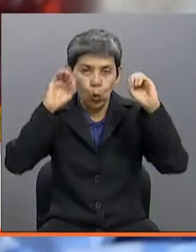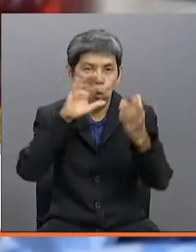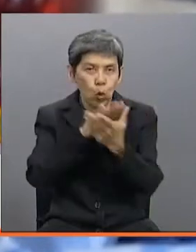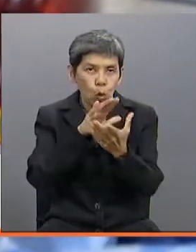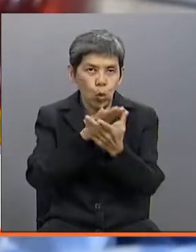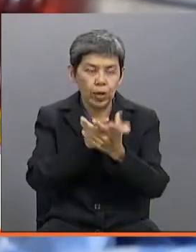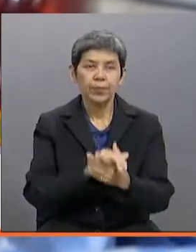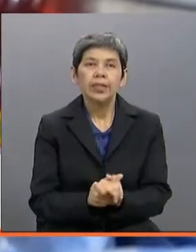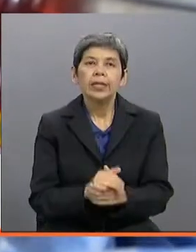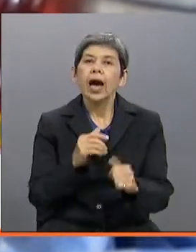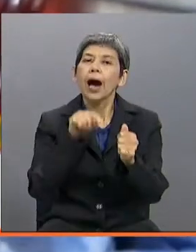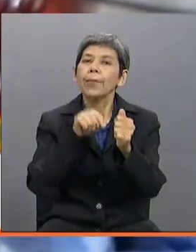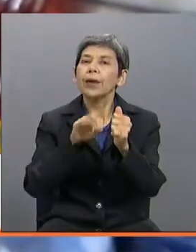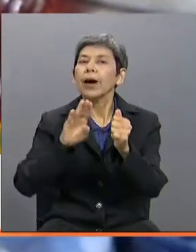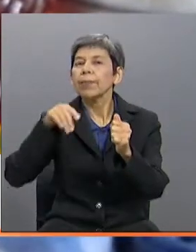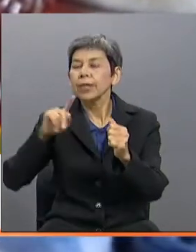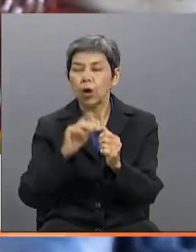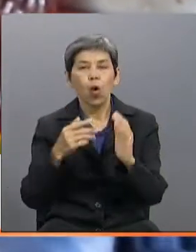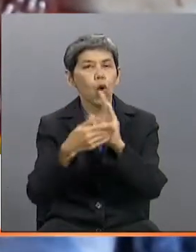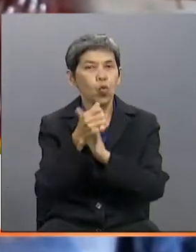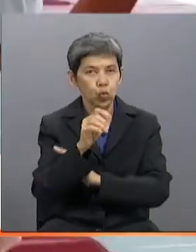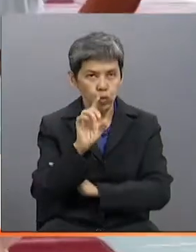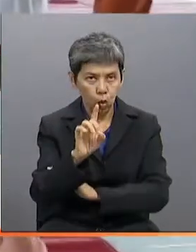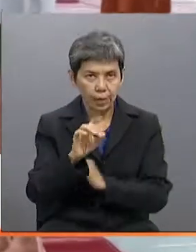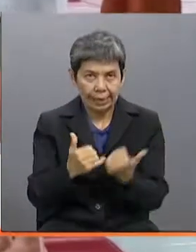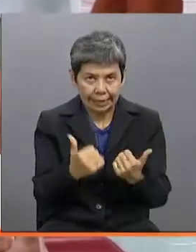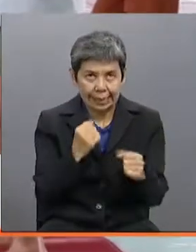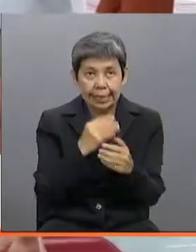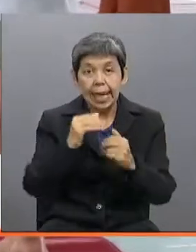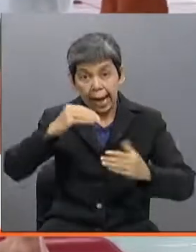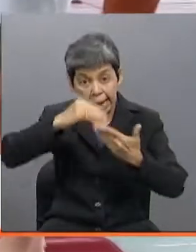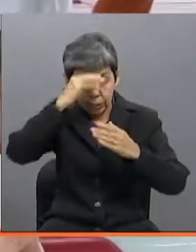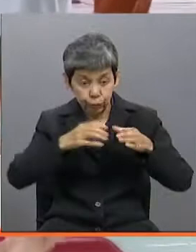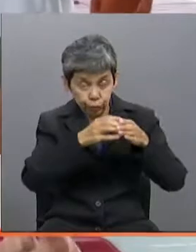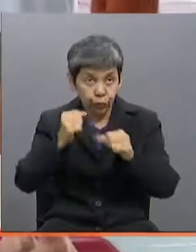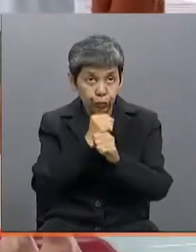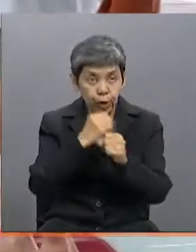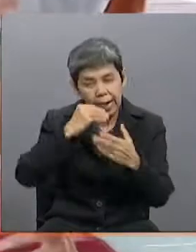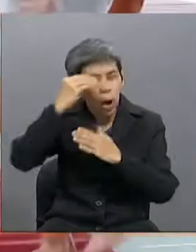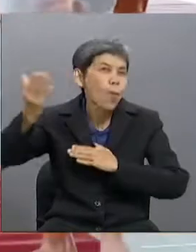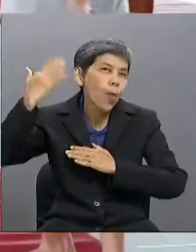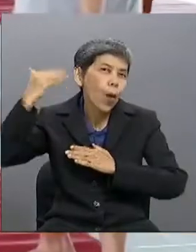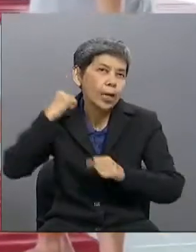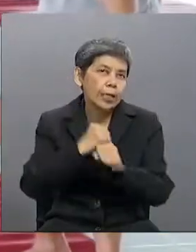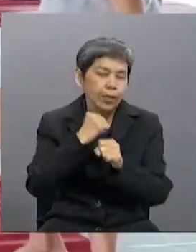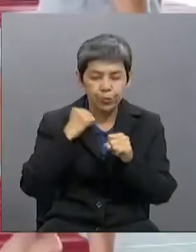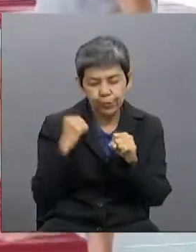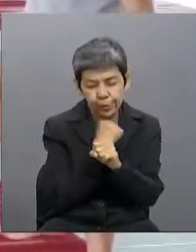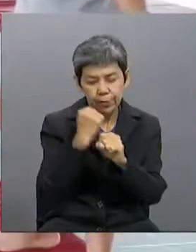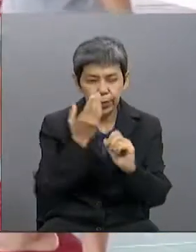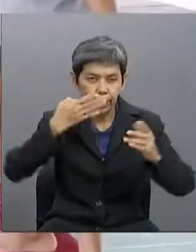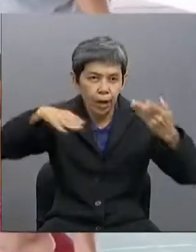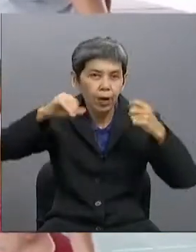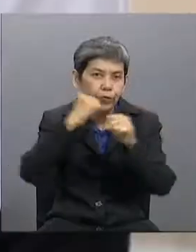านผักบุ้งอำเภอบ้านผือจังหวัดอุดรธานีขณะที่นักศึกษากลุ่มนี้ที่เป็นศิษย์เก่าก็กำลังทบทวนท่ารำในชุด